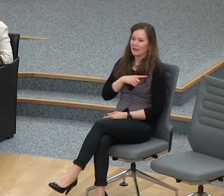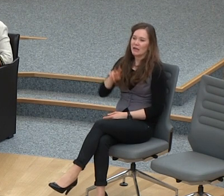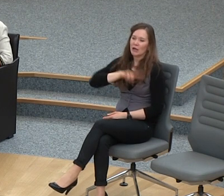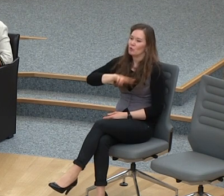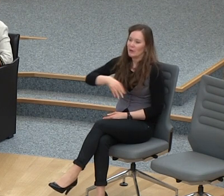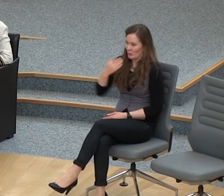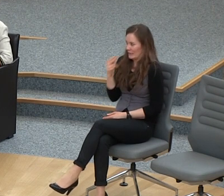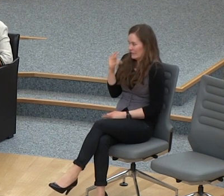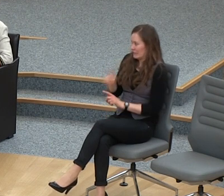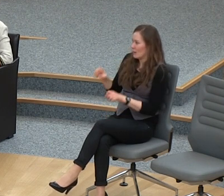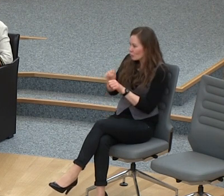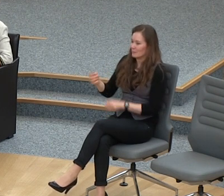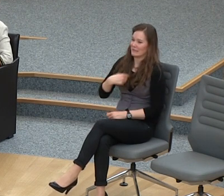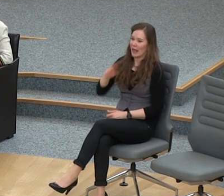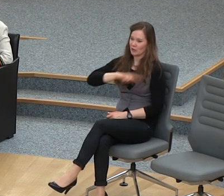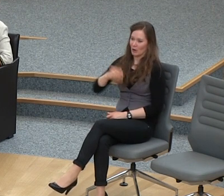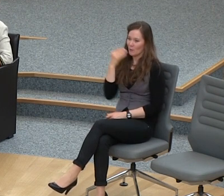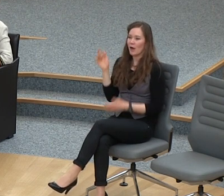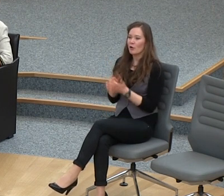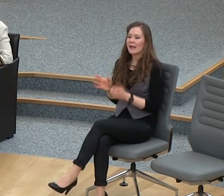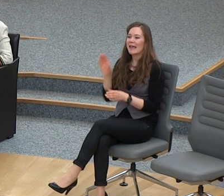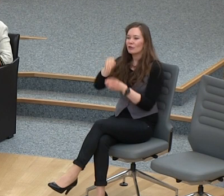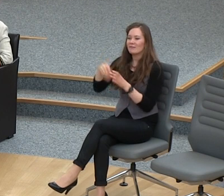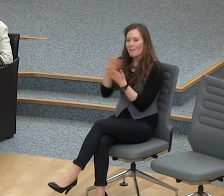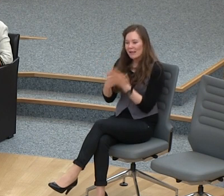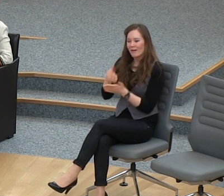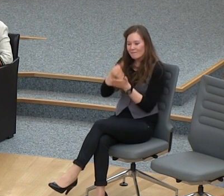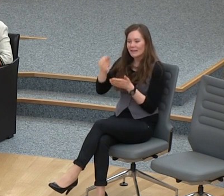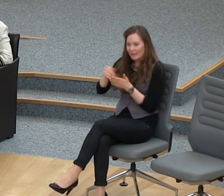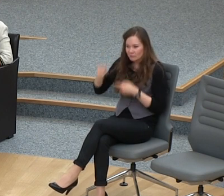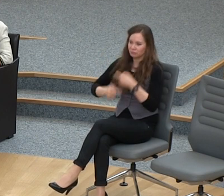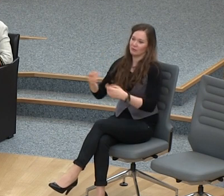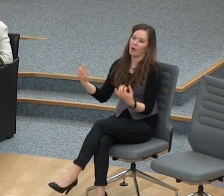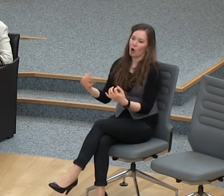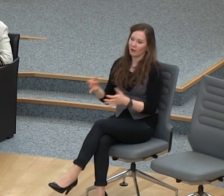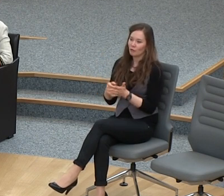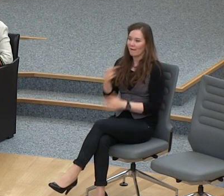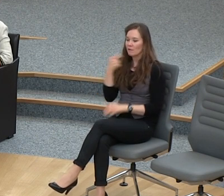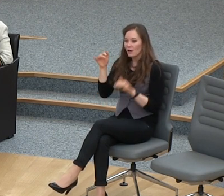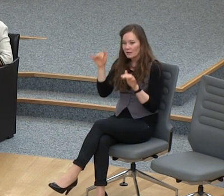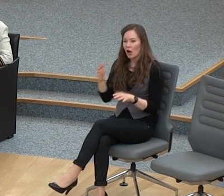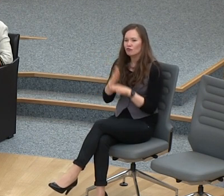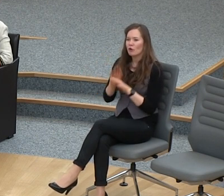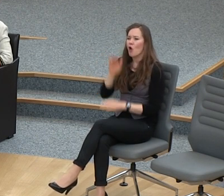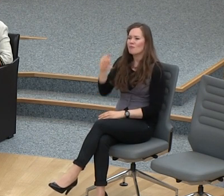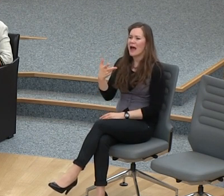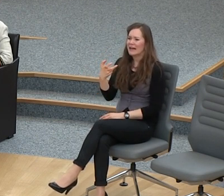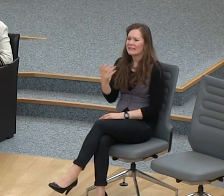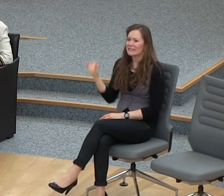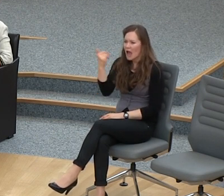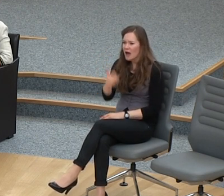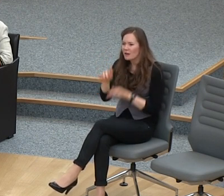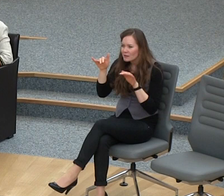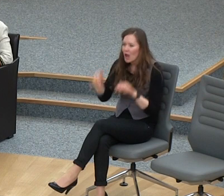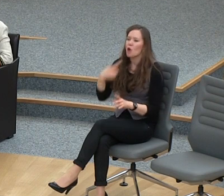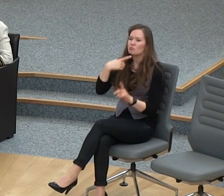nicht ansieht, wir müssen das Thema inklusive Bildung voranbringen. Denn wir haben seit mehr als 30 Jahren